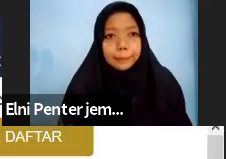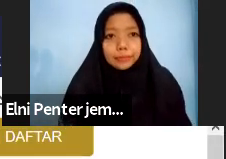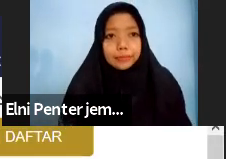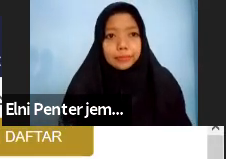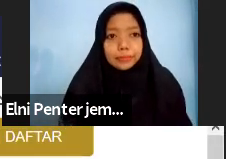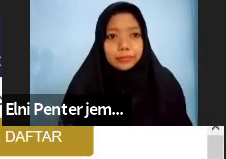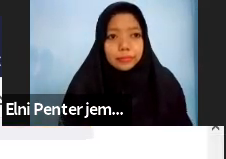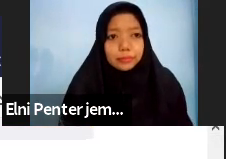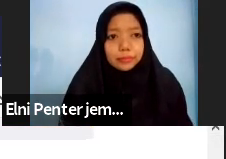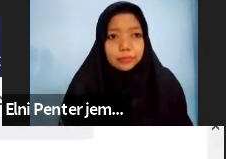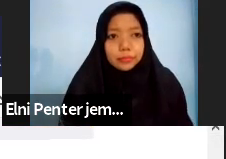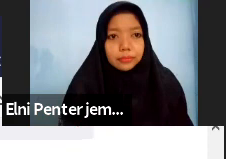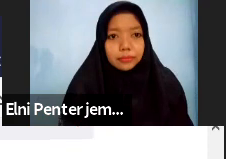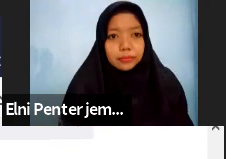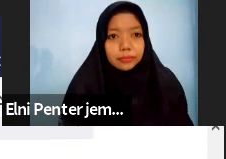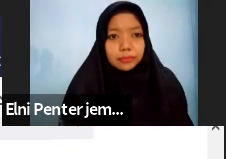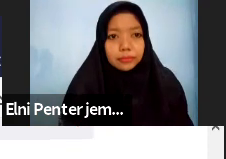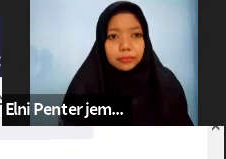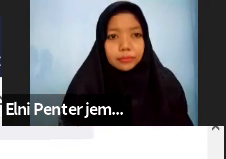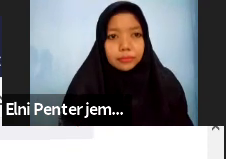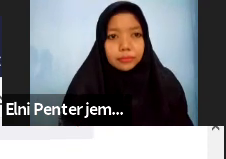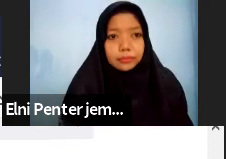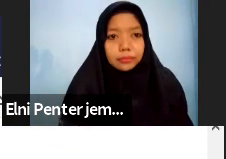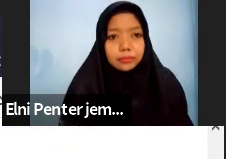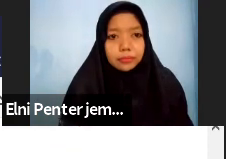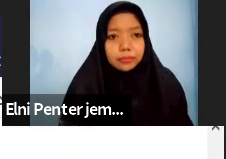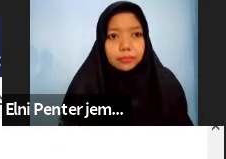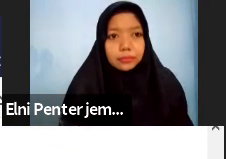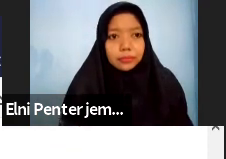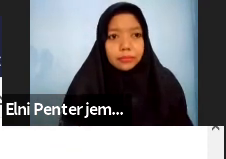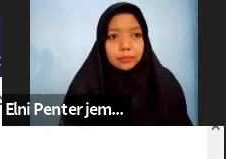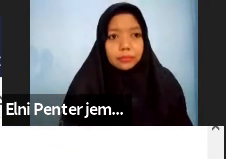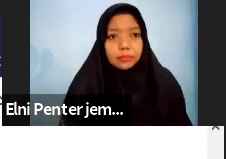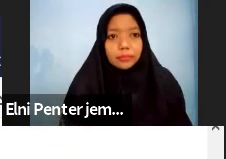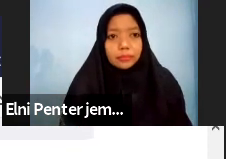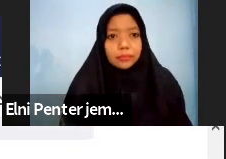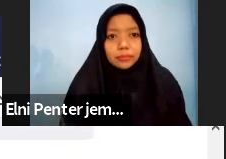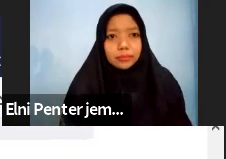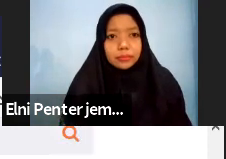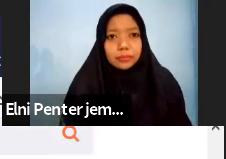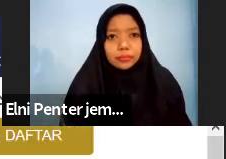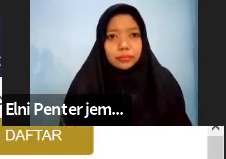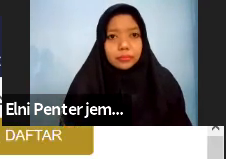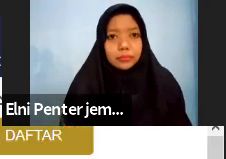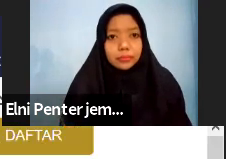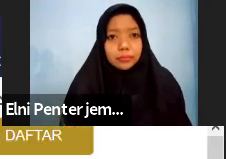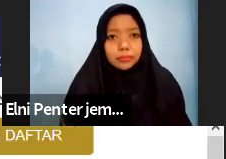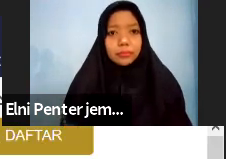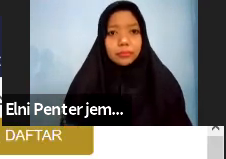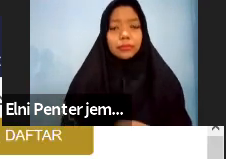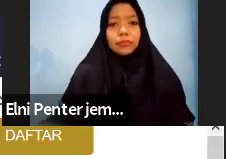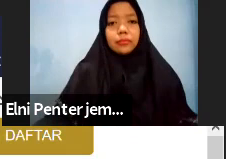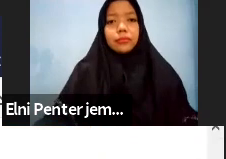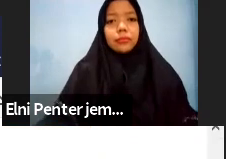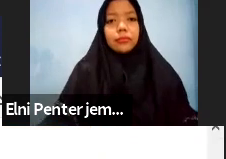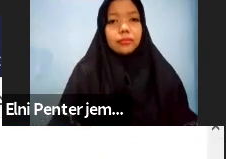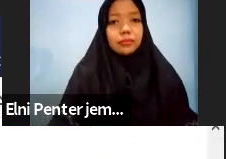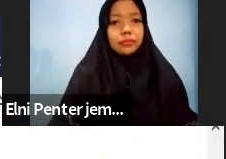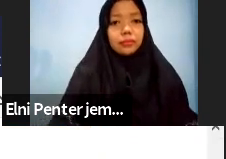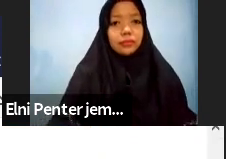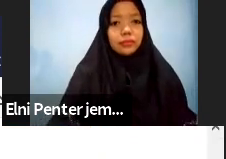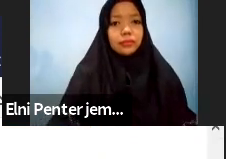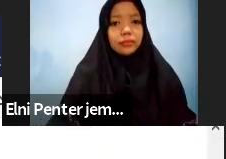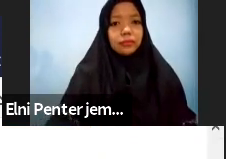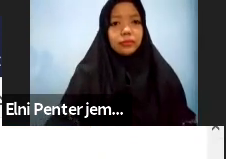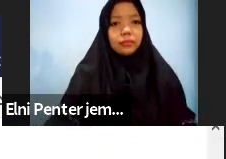saya ambil contoh lagi yang SMP sini satu supaya semua kebagian karena disini mudah-mudahan beragam